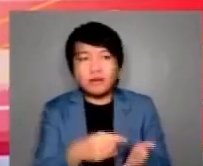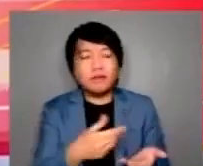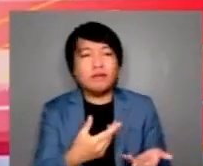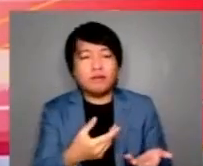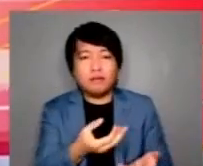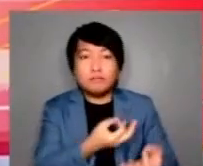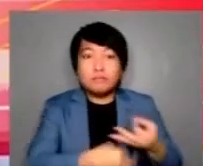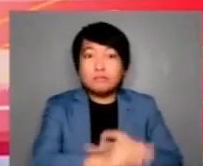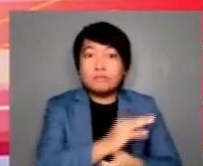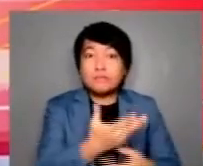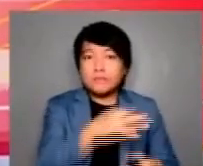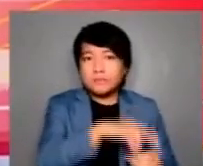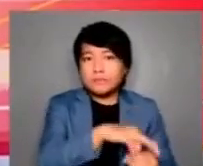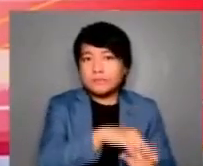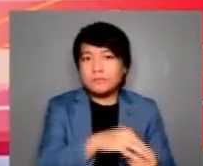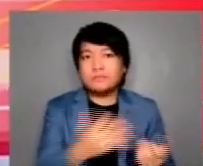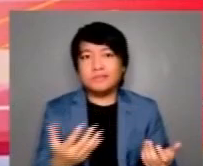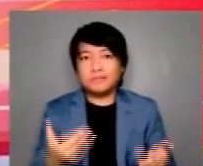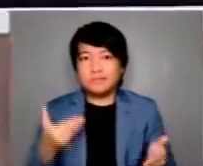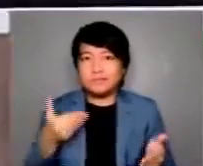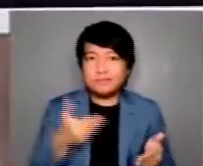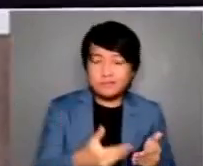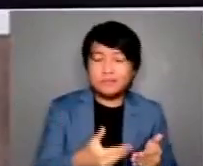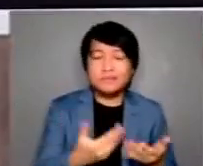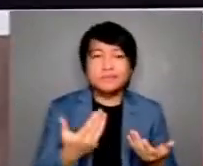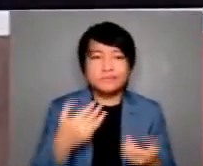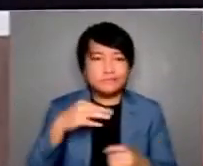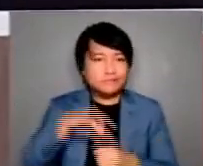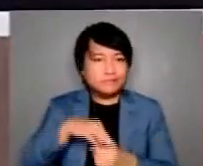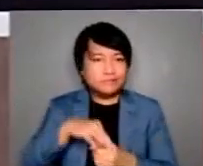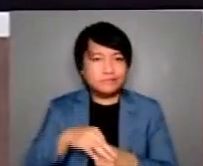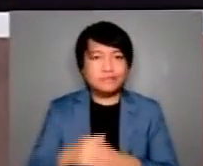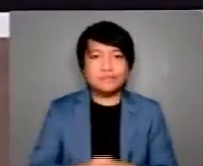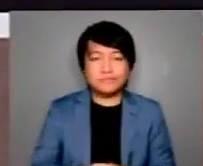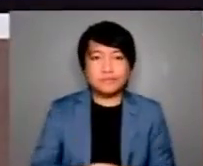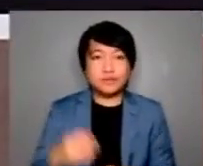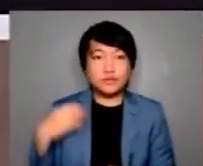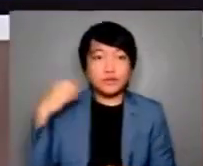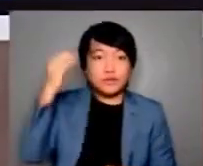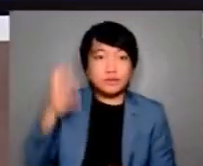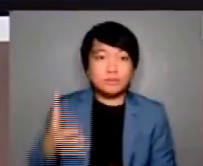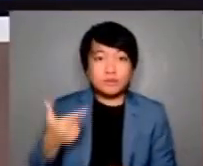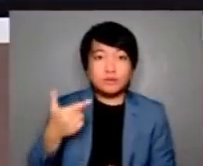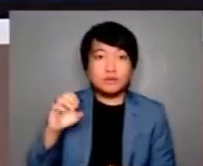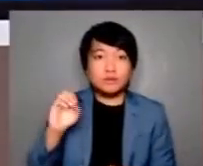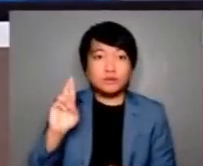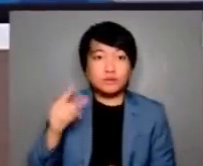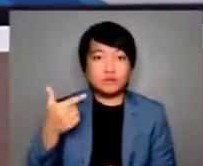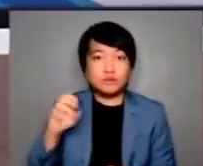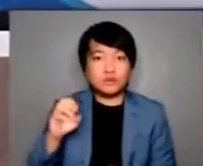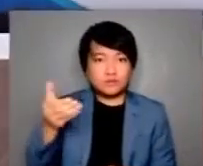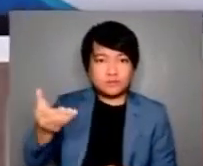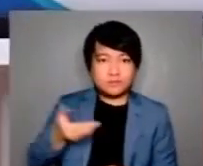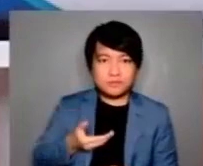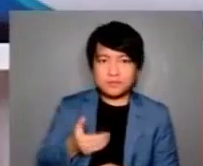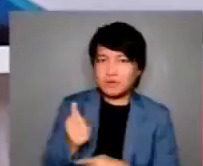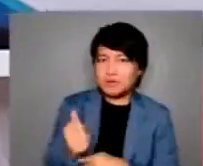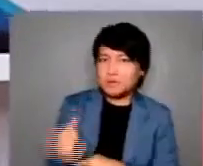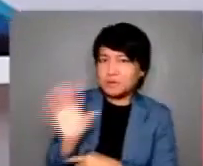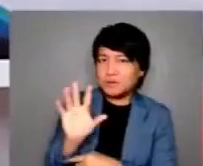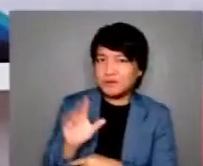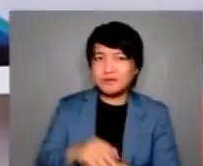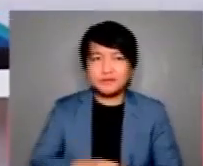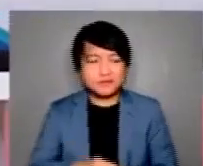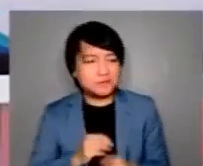kabataan elections kaunay yan makapanayam natin si Commission on Election Chairman George Garcia Magandang umaga po Chairman Magandang umaga Igan